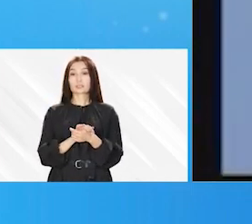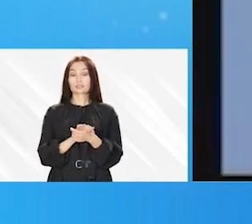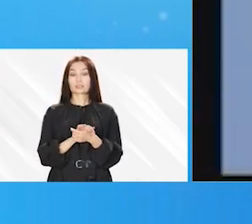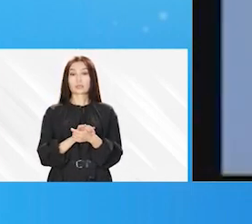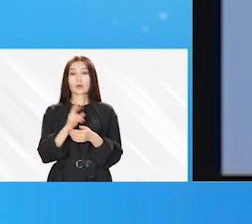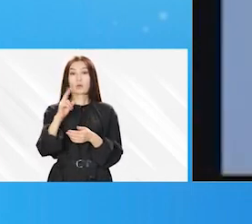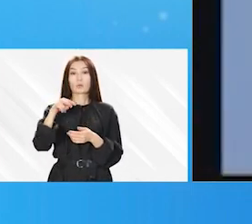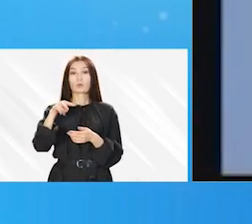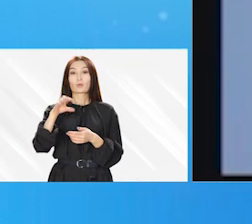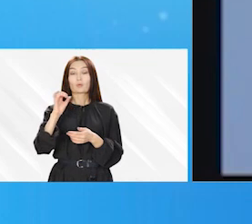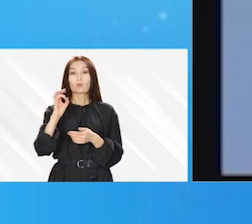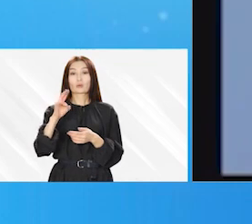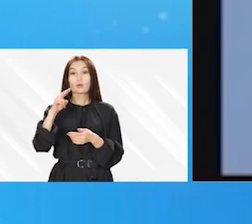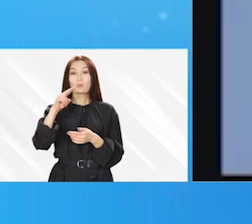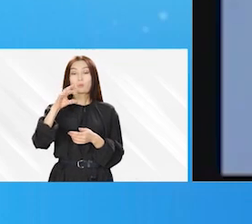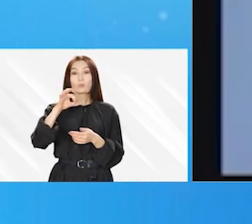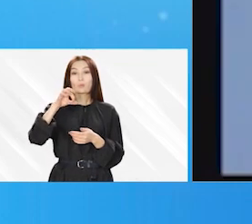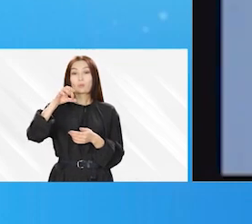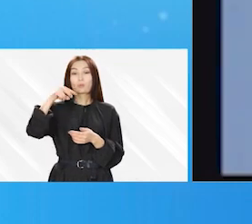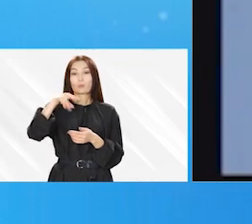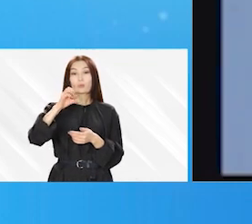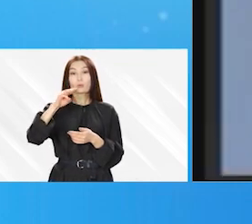клена платана видного